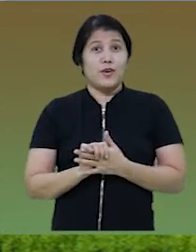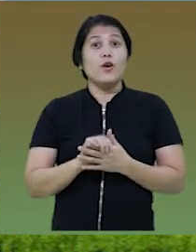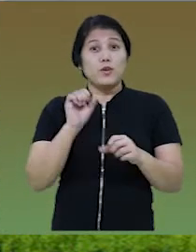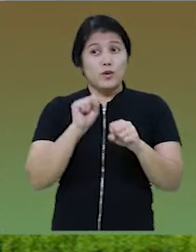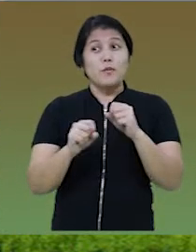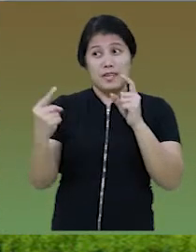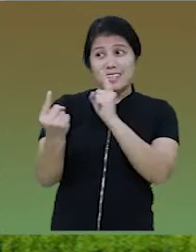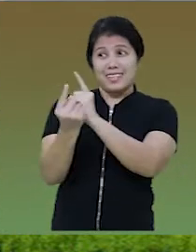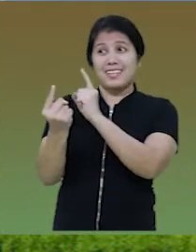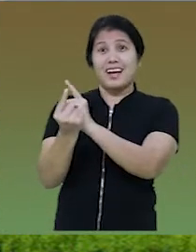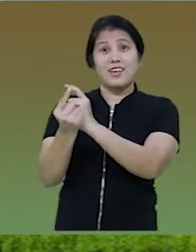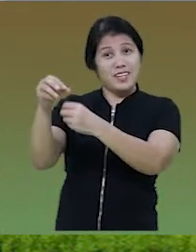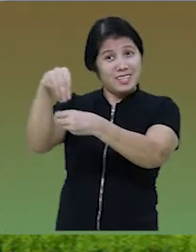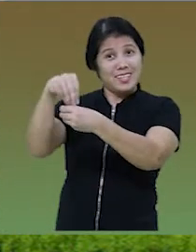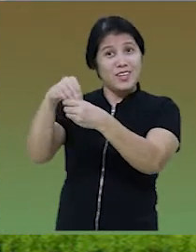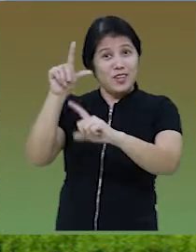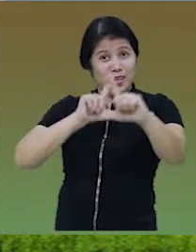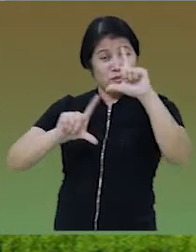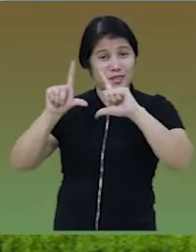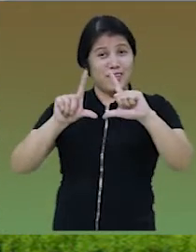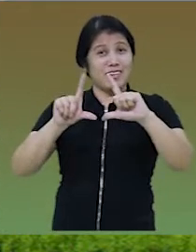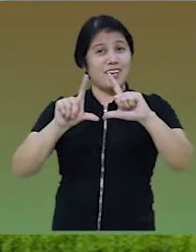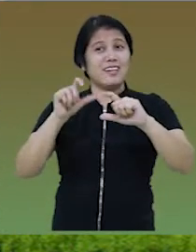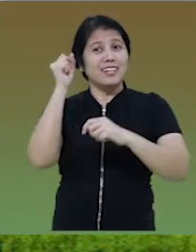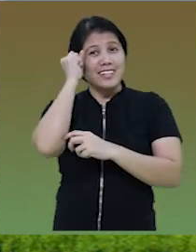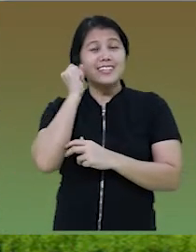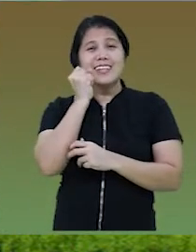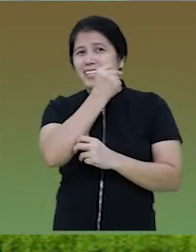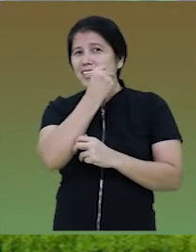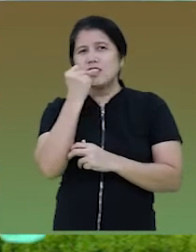laboratory, Shensha! Sige po, teacher!